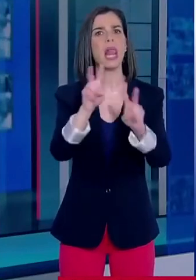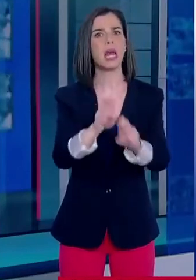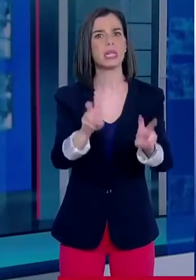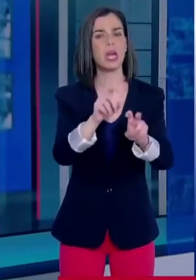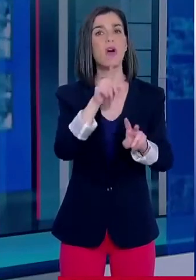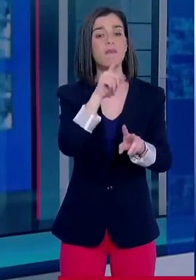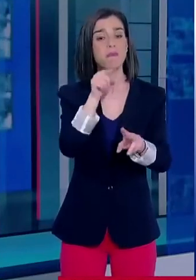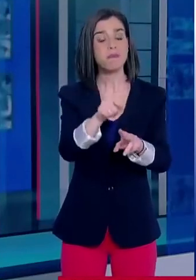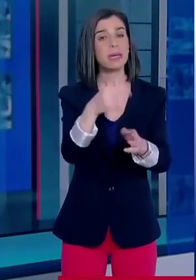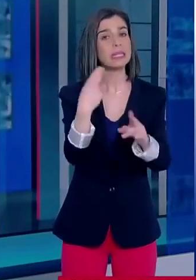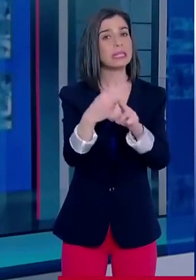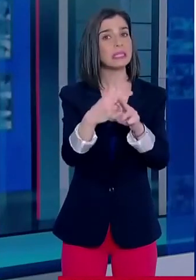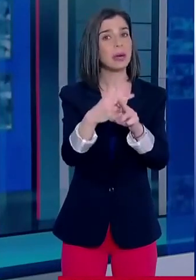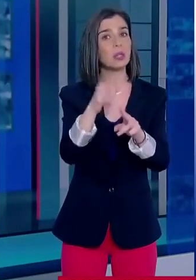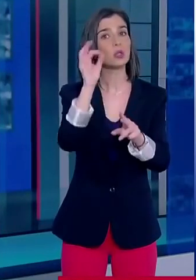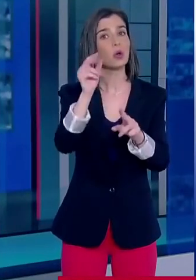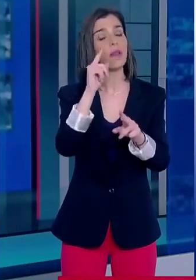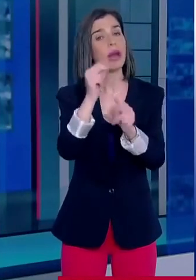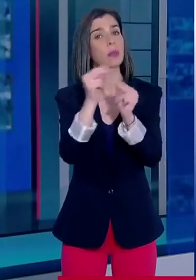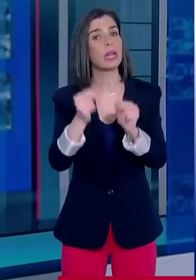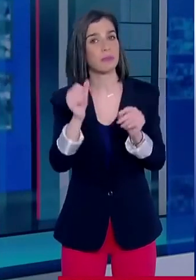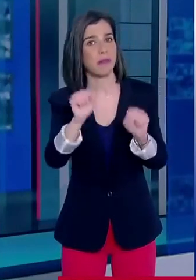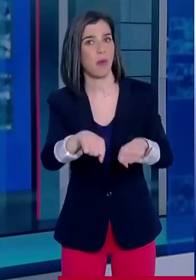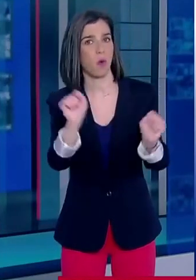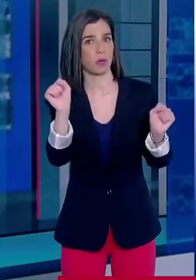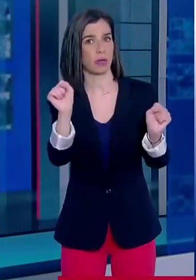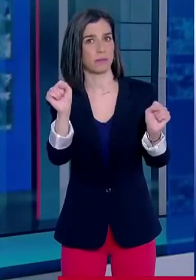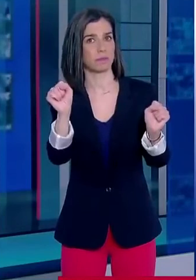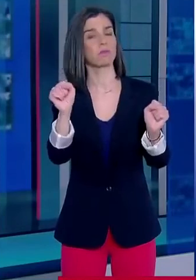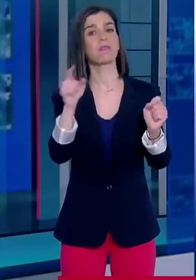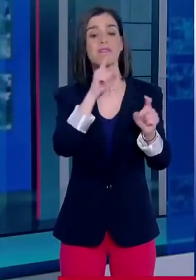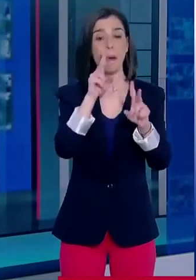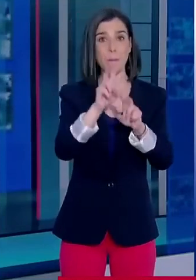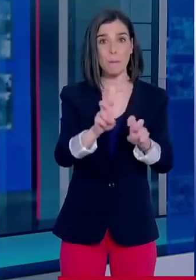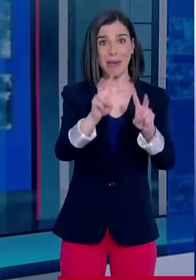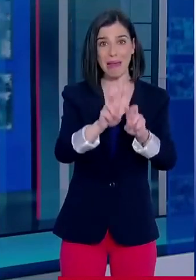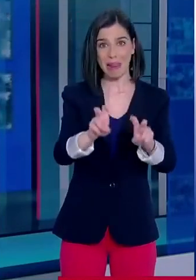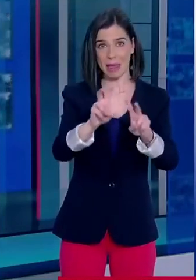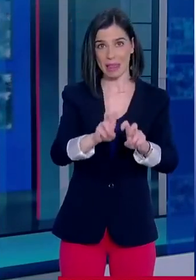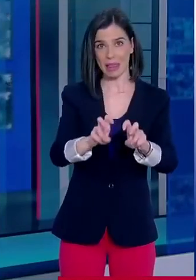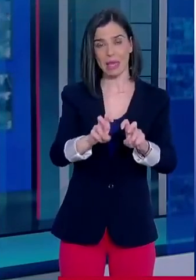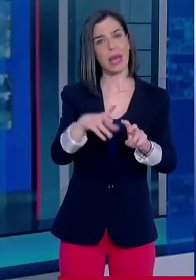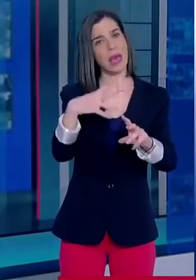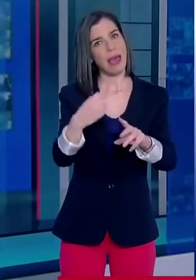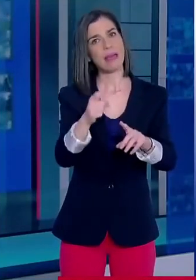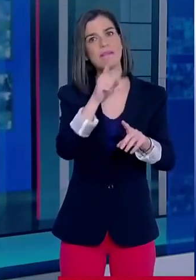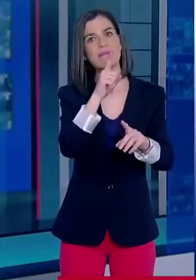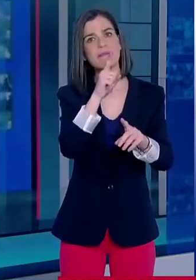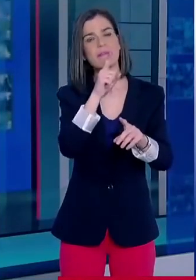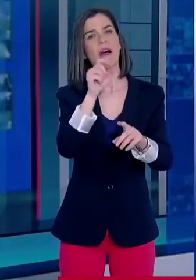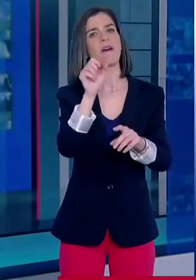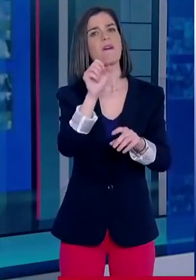όντως καθοριστικές για να είσαι σίγουρος για τα αποτελέσματά σου. Και η μελέτη αυτή χρησιμοποιεί το φάρμακο της